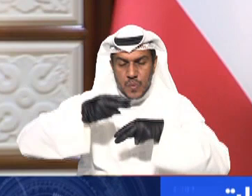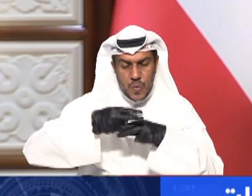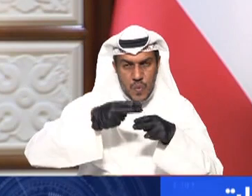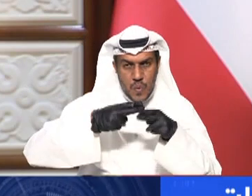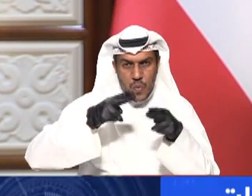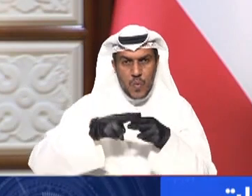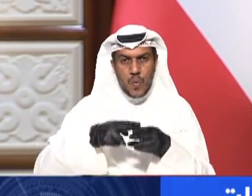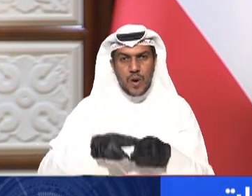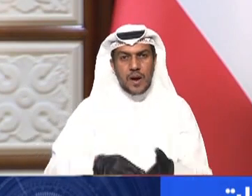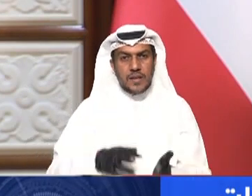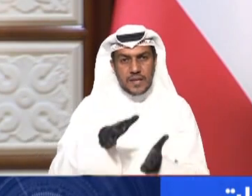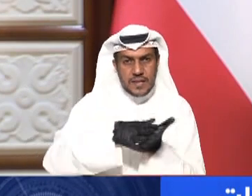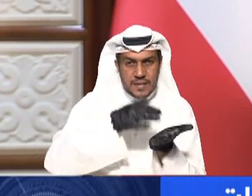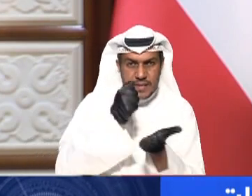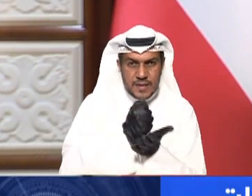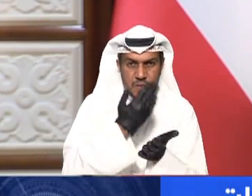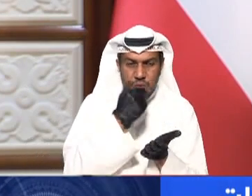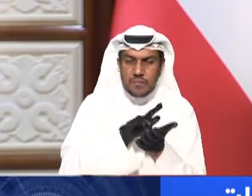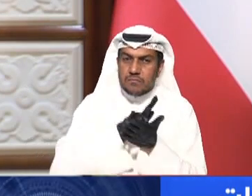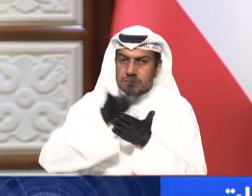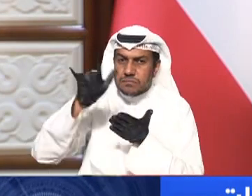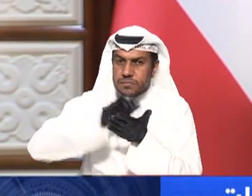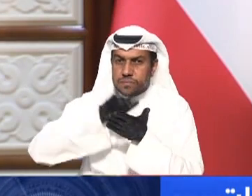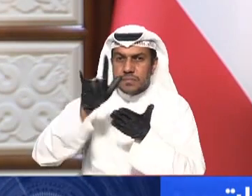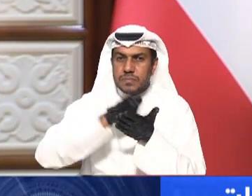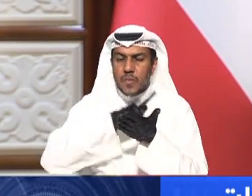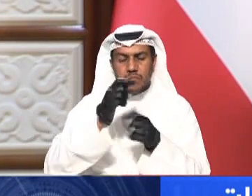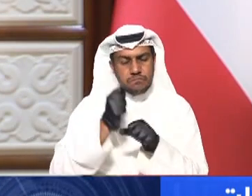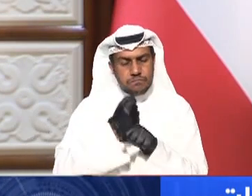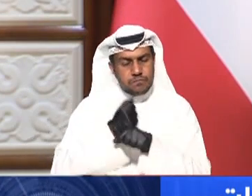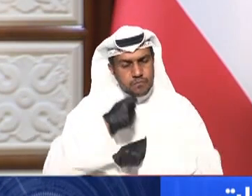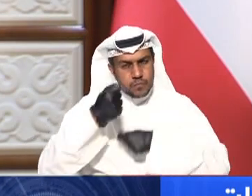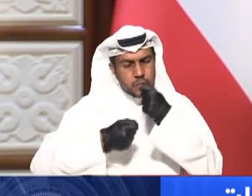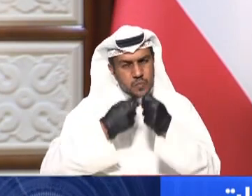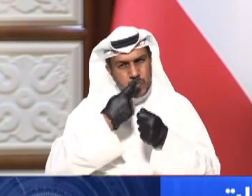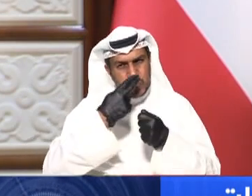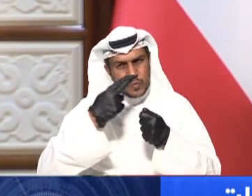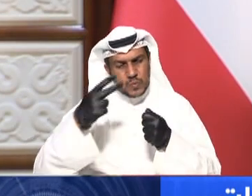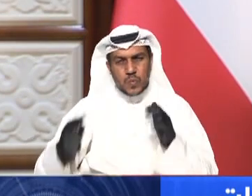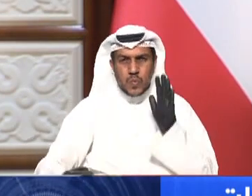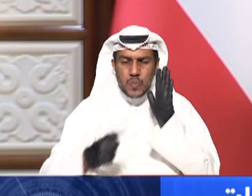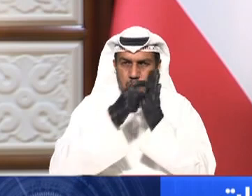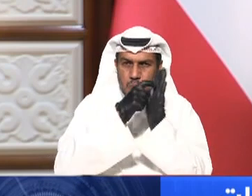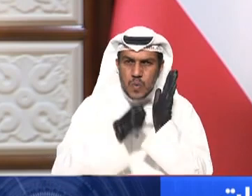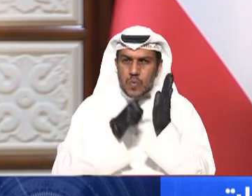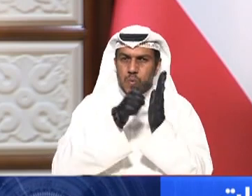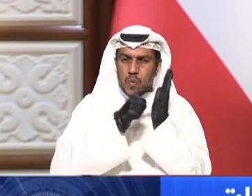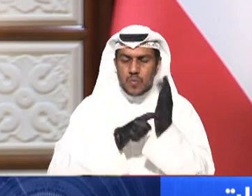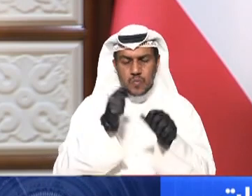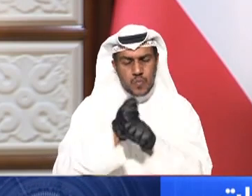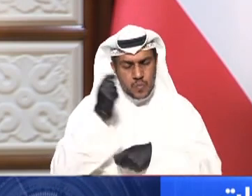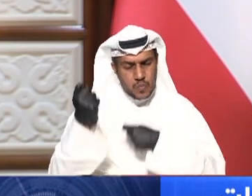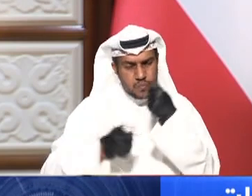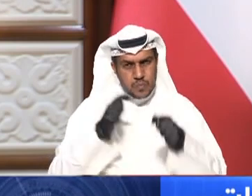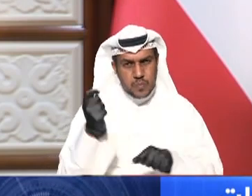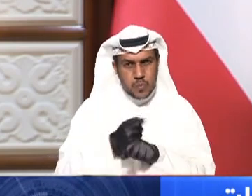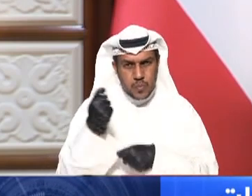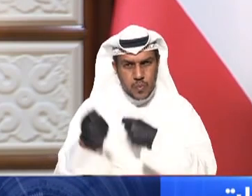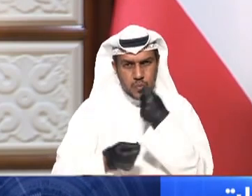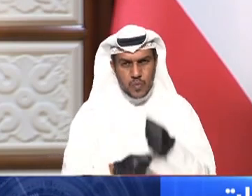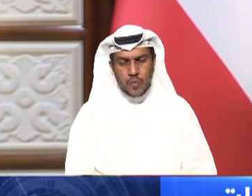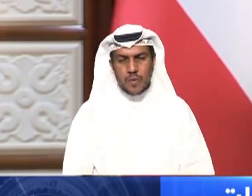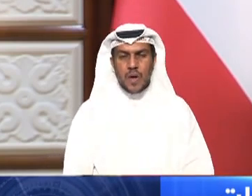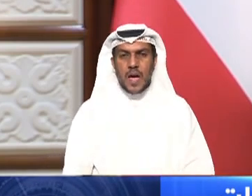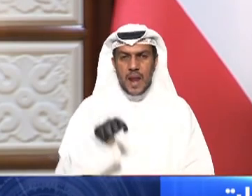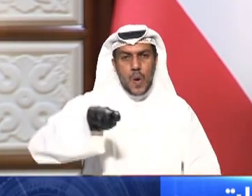ومقادرة المقيمين. هذه إجراءات يعني استكملت بالحظر الشامل